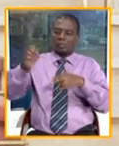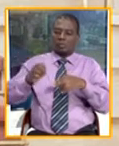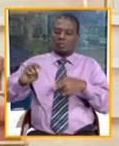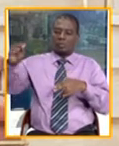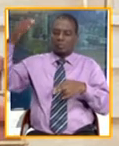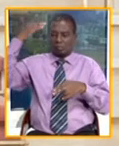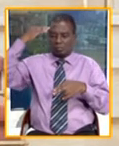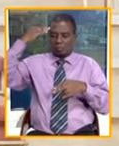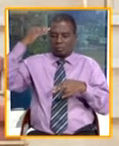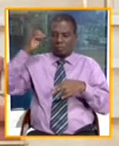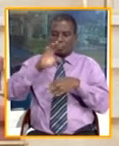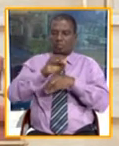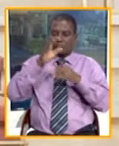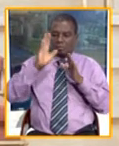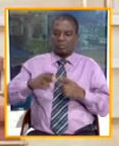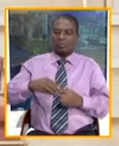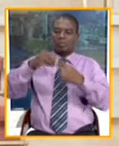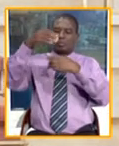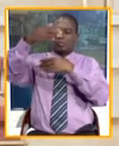spécial auprès du président de la République.